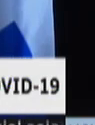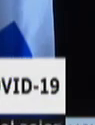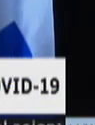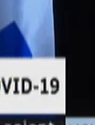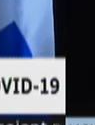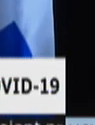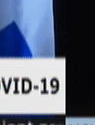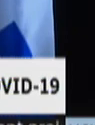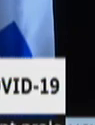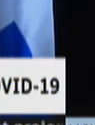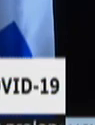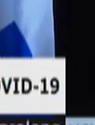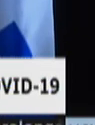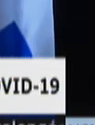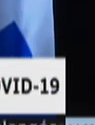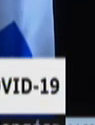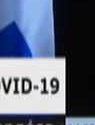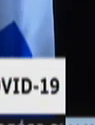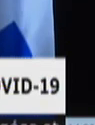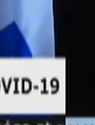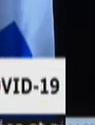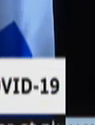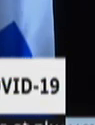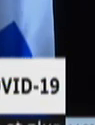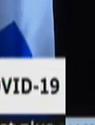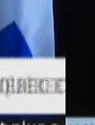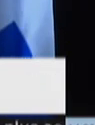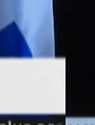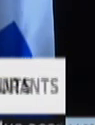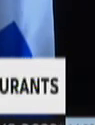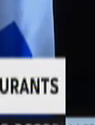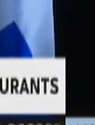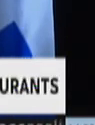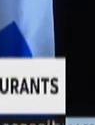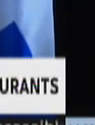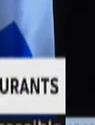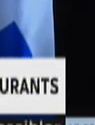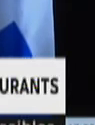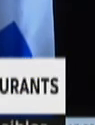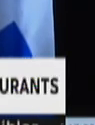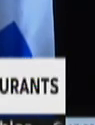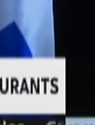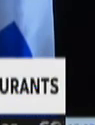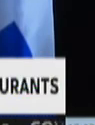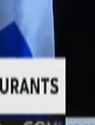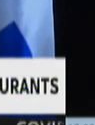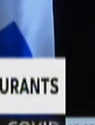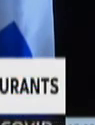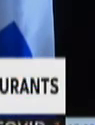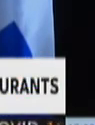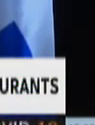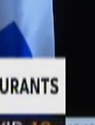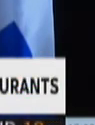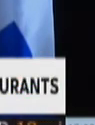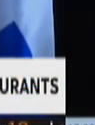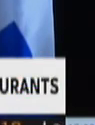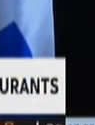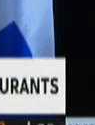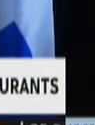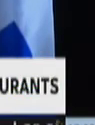en lien avec la sécurité publique pour avoir une présence policière plus forte